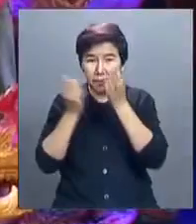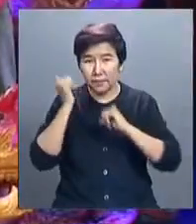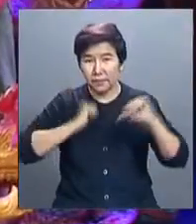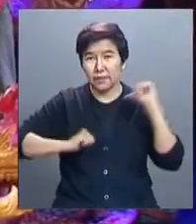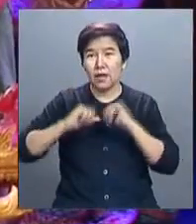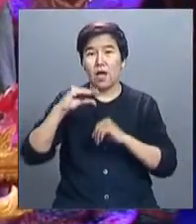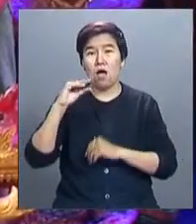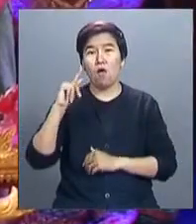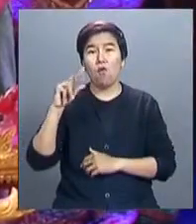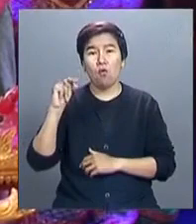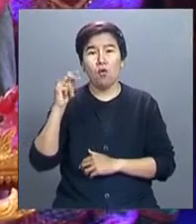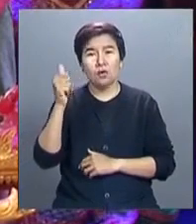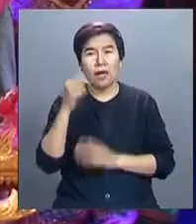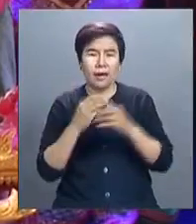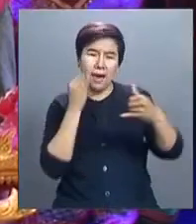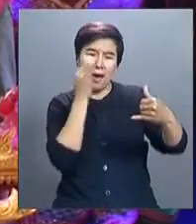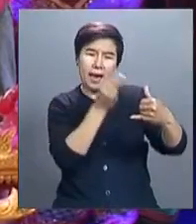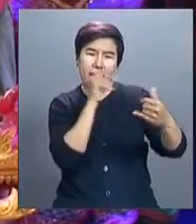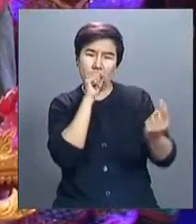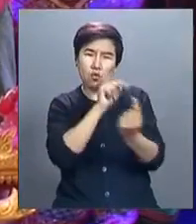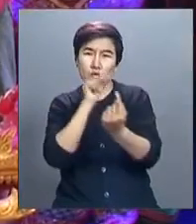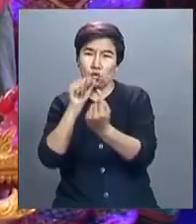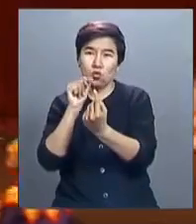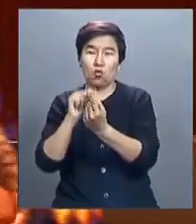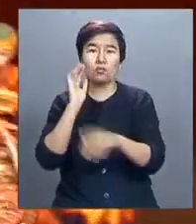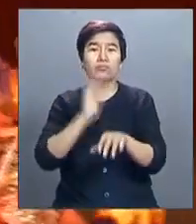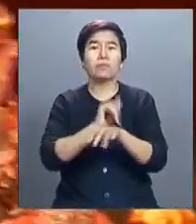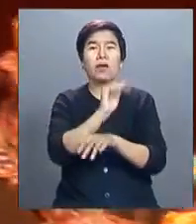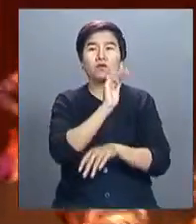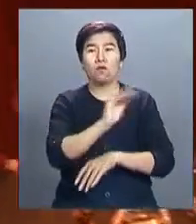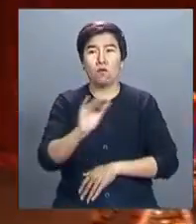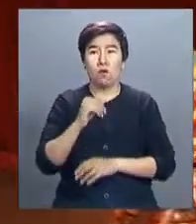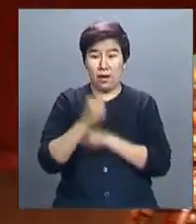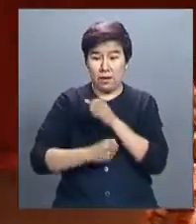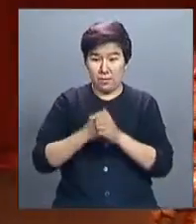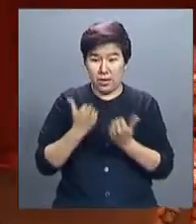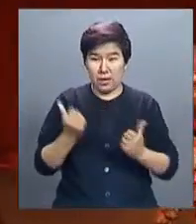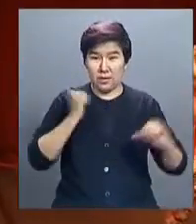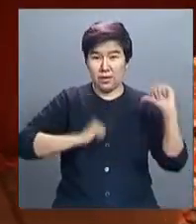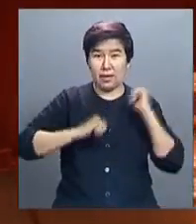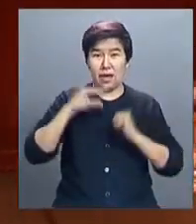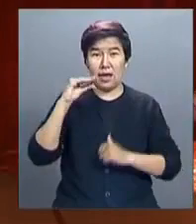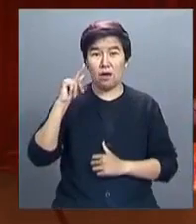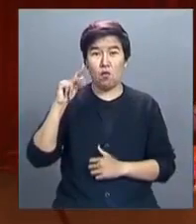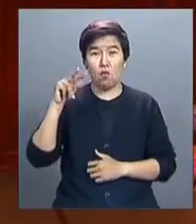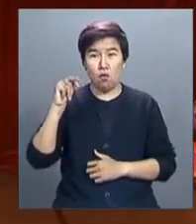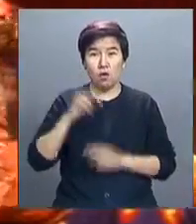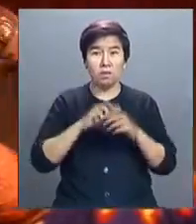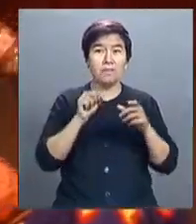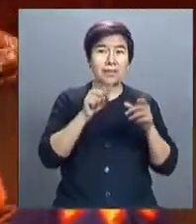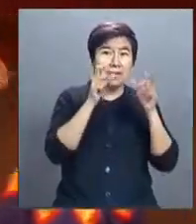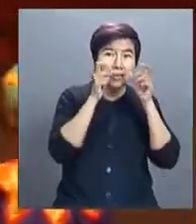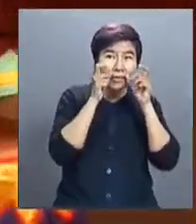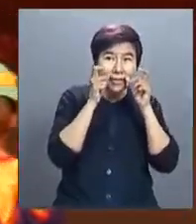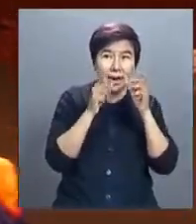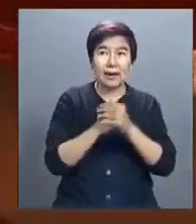ความสามารถและความเหมาะสมโดยการแสดงใหญ่ประจำปีนี้นำเสนอชุดโขนศึกกุมภกันตอนปริศนาอสุรีขุนกระ